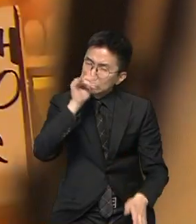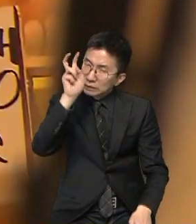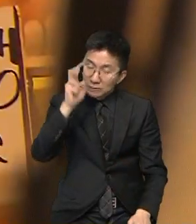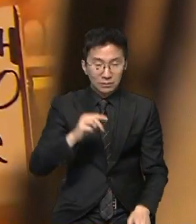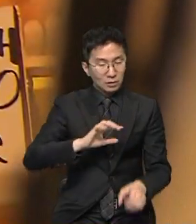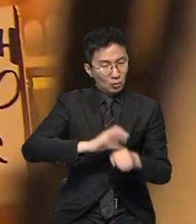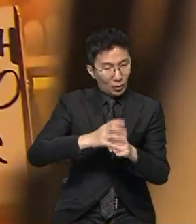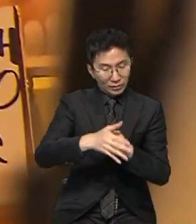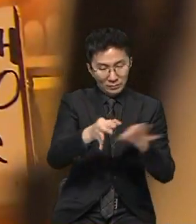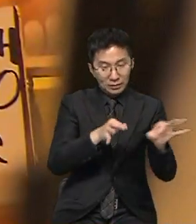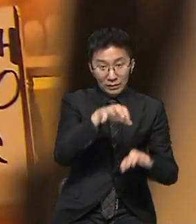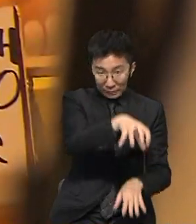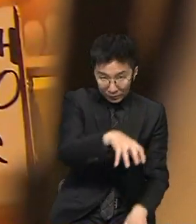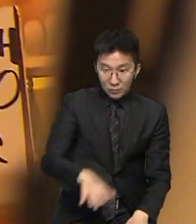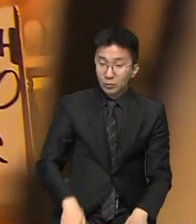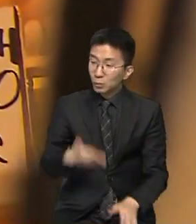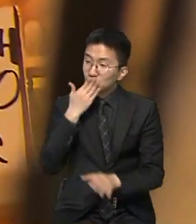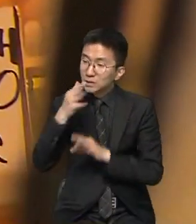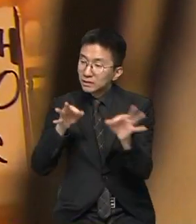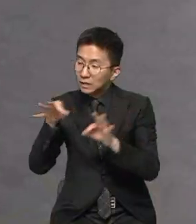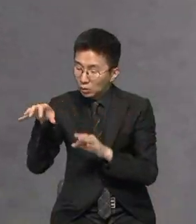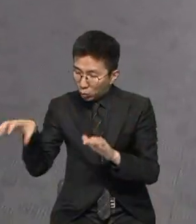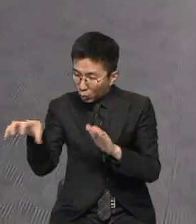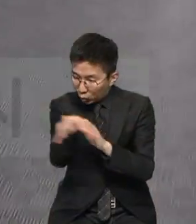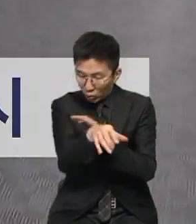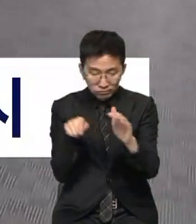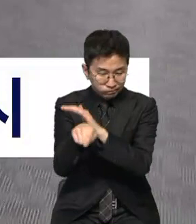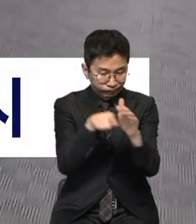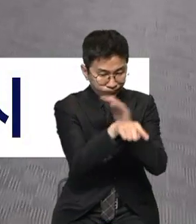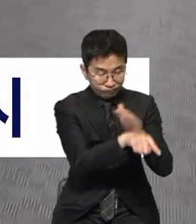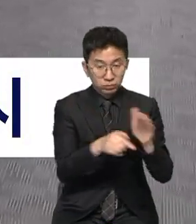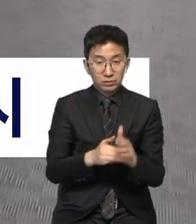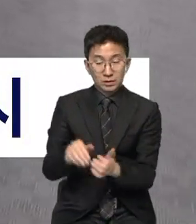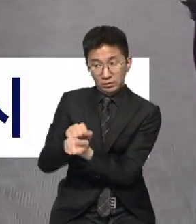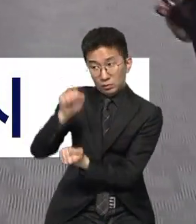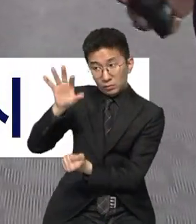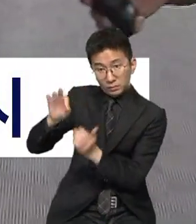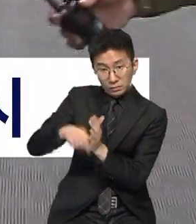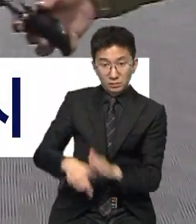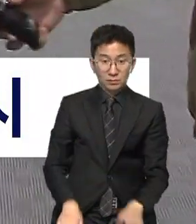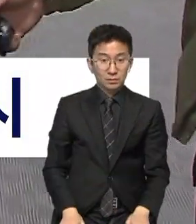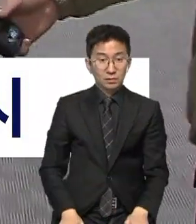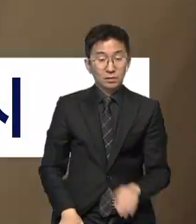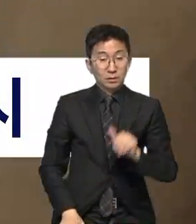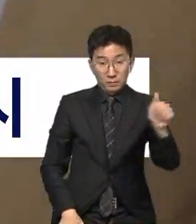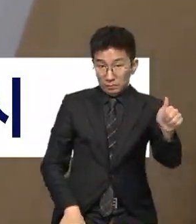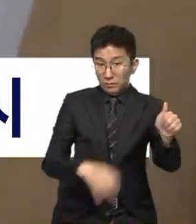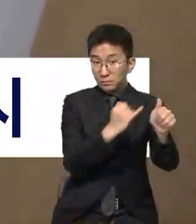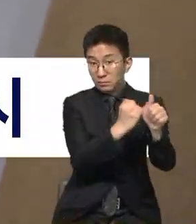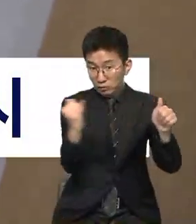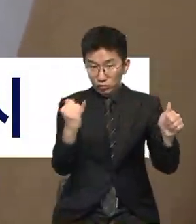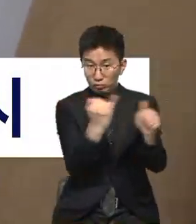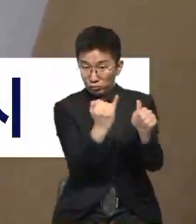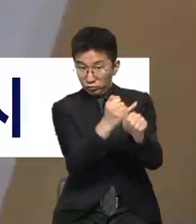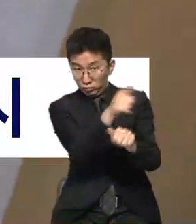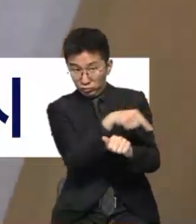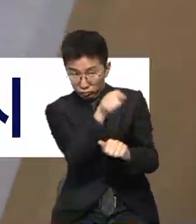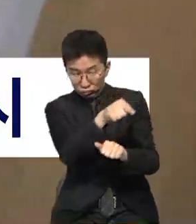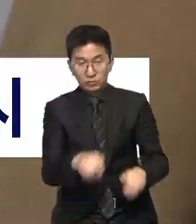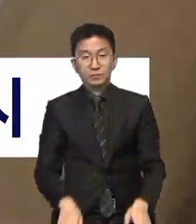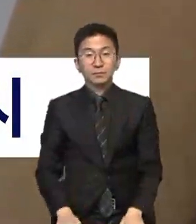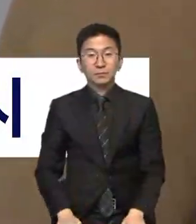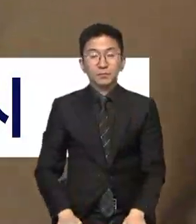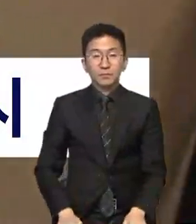등이 압수수색 대상에 포함됐습니다. 압수수색 영장에는 이 대표와 배우자 김혜경 씨가 업무상 배임 혐의